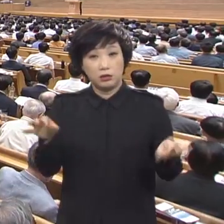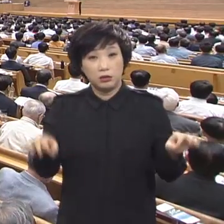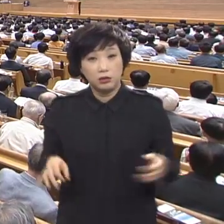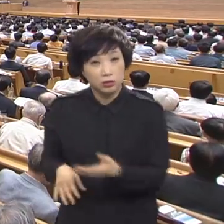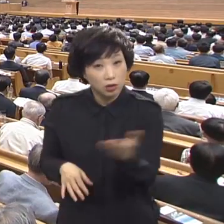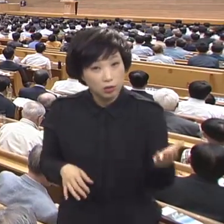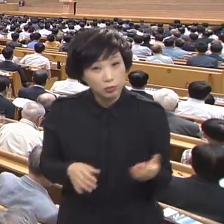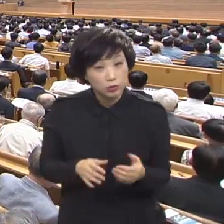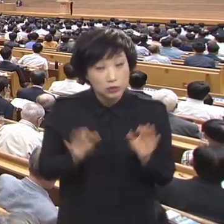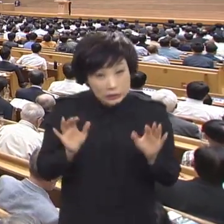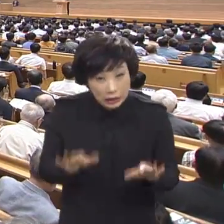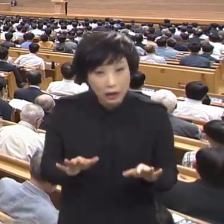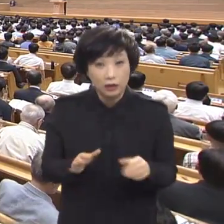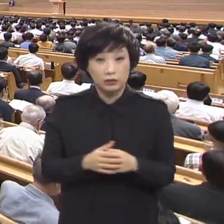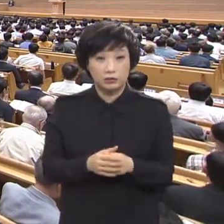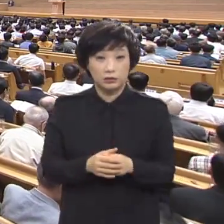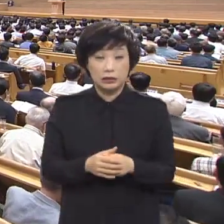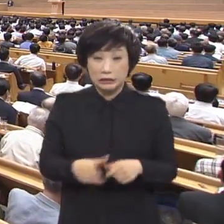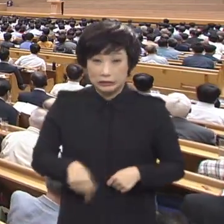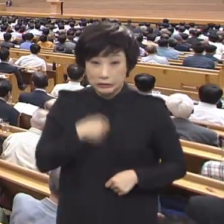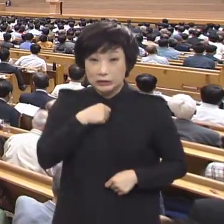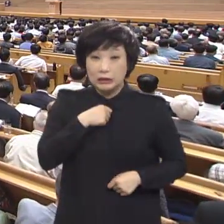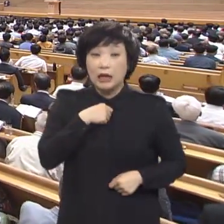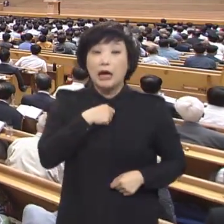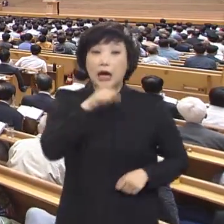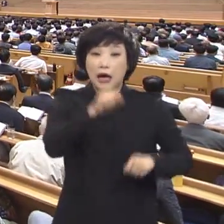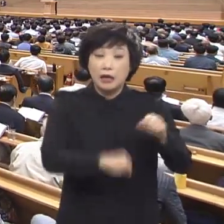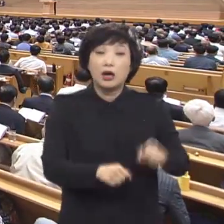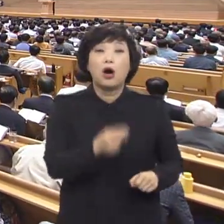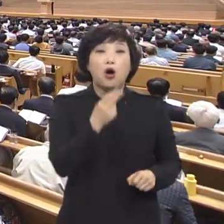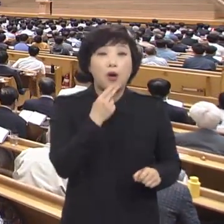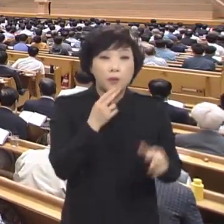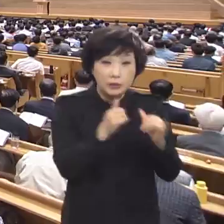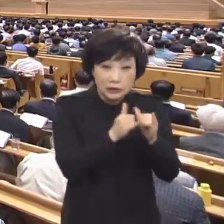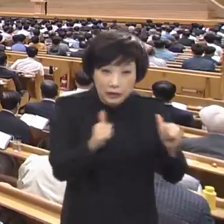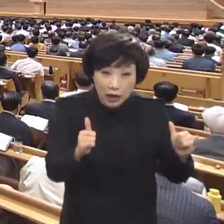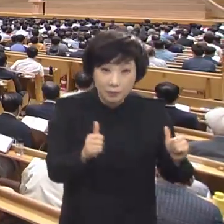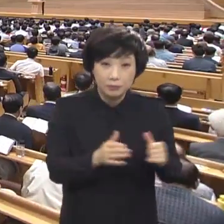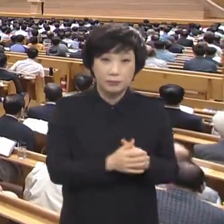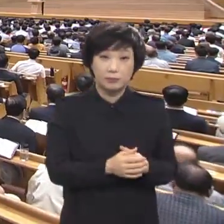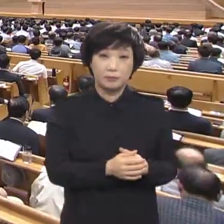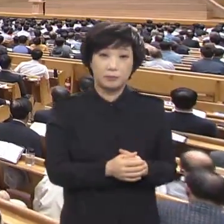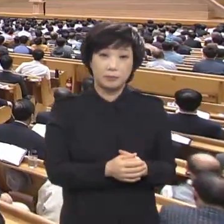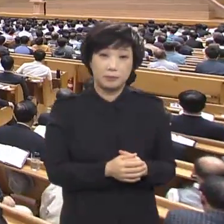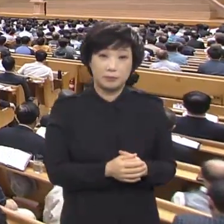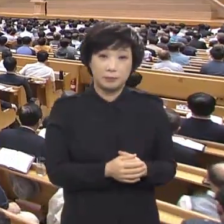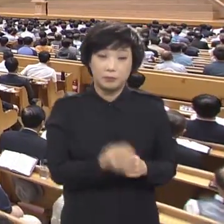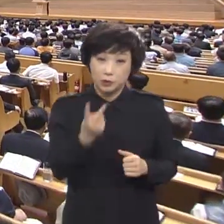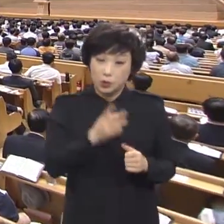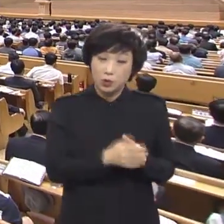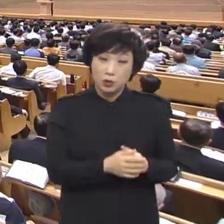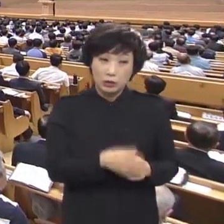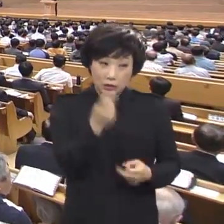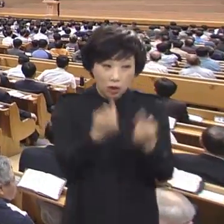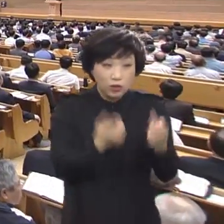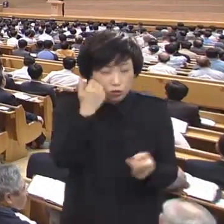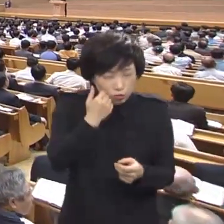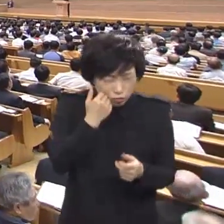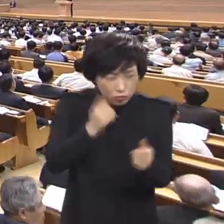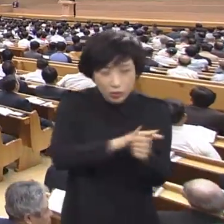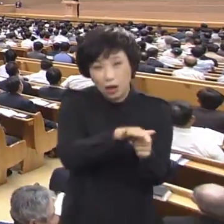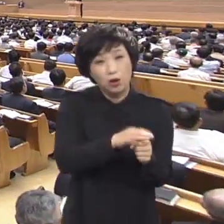나타나나니 무릇 의를 행치 아니하는 자나 또는 그